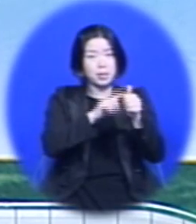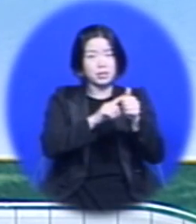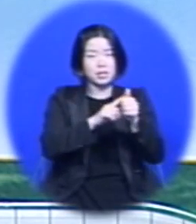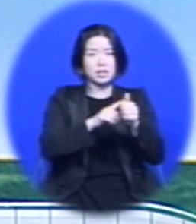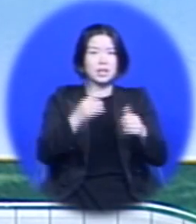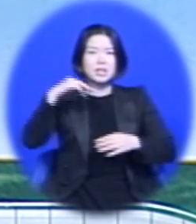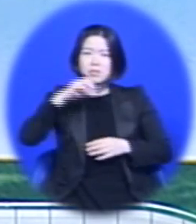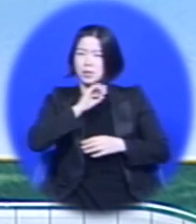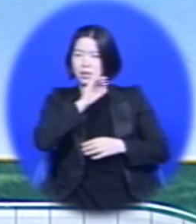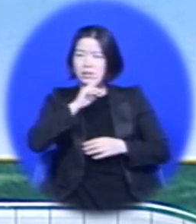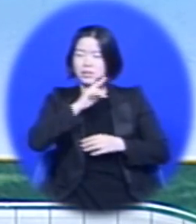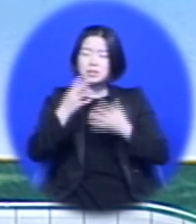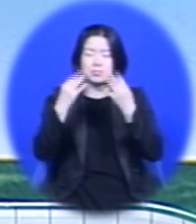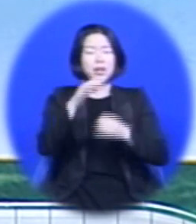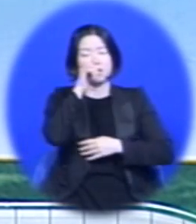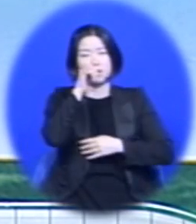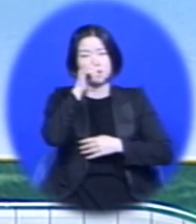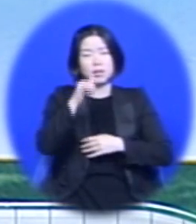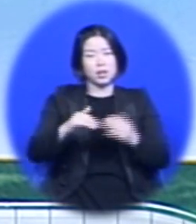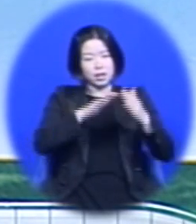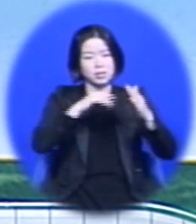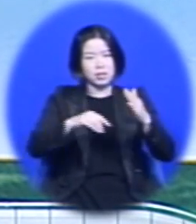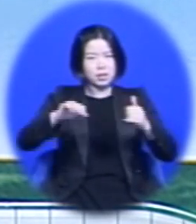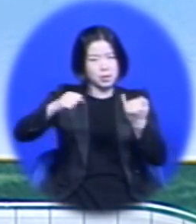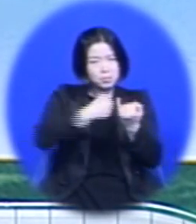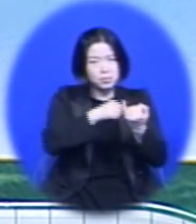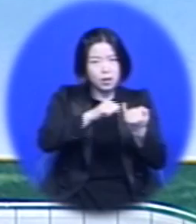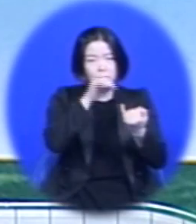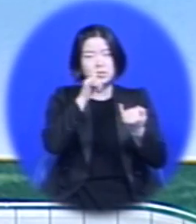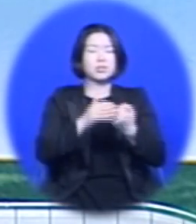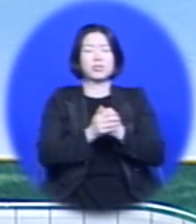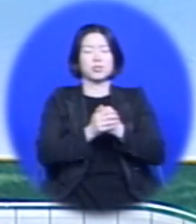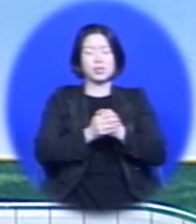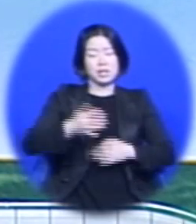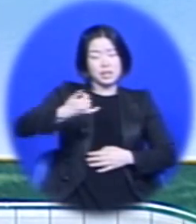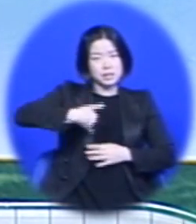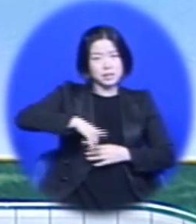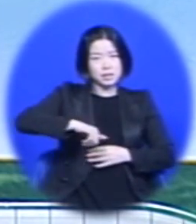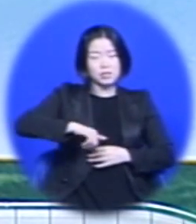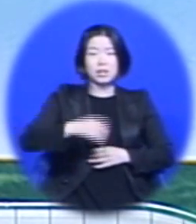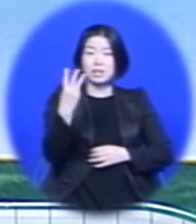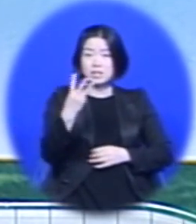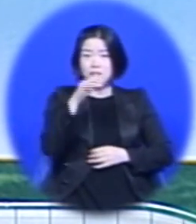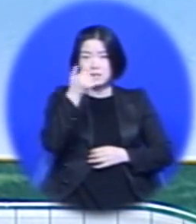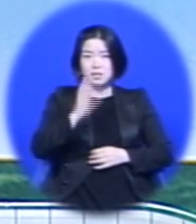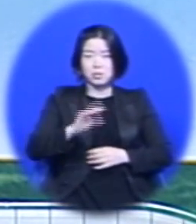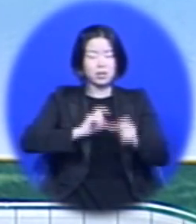이중인격자 같아요. 가정에서 폭력도 있어요. 자녀가 셋이지만 더 이상 살 수가